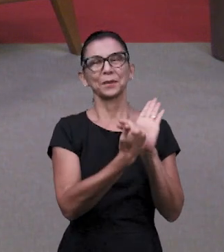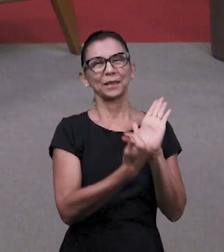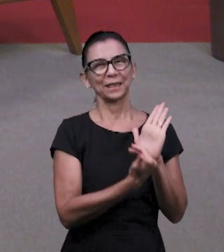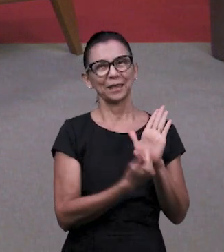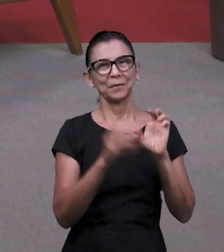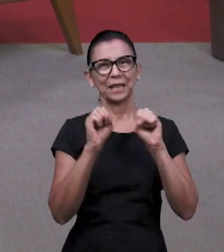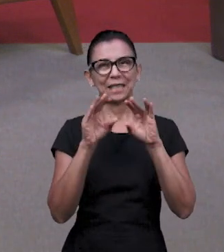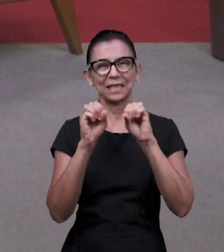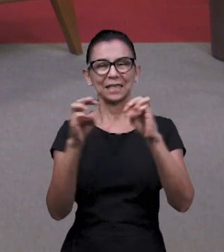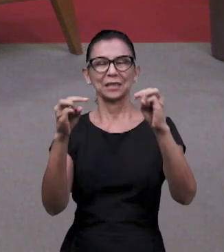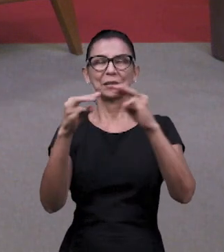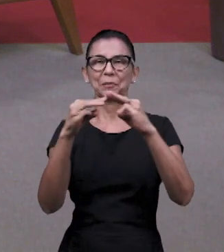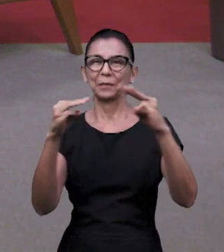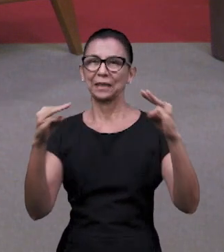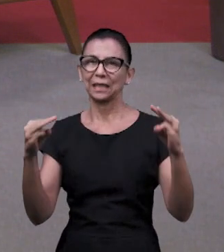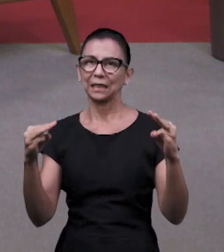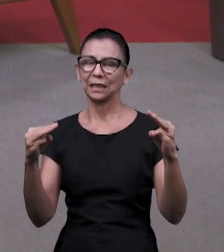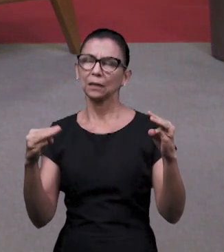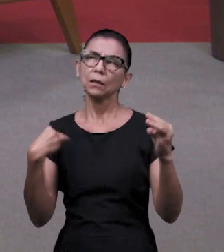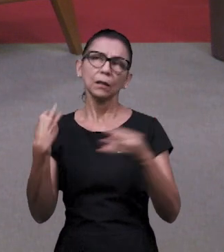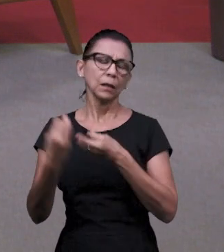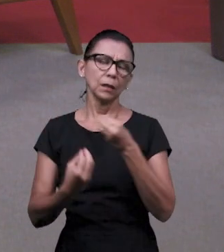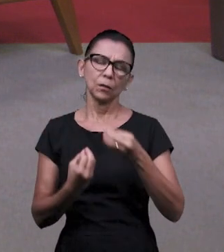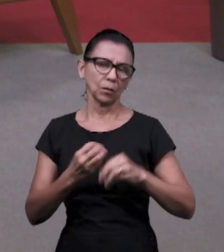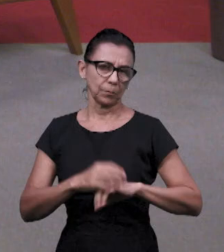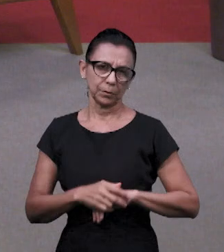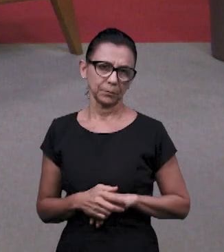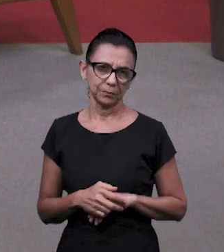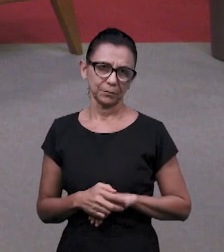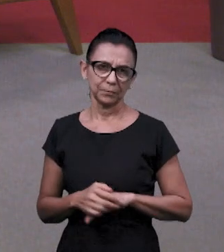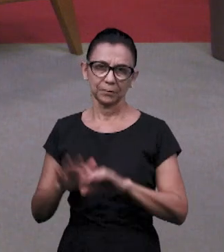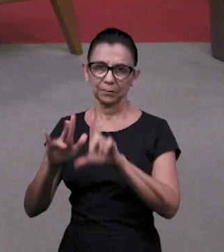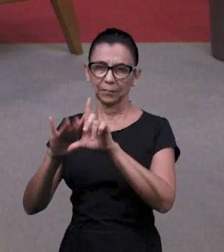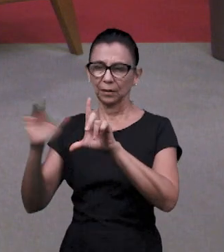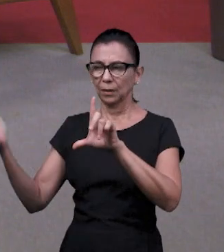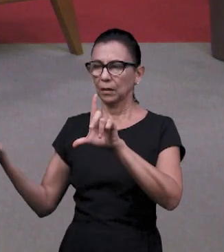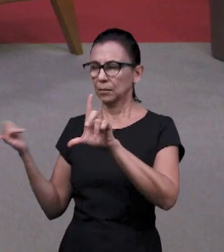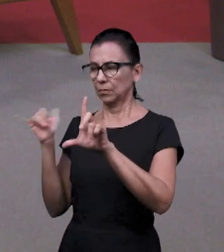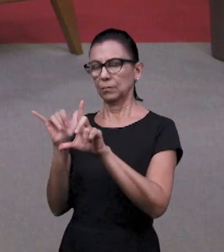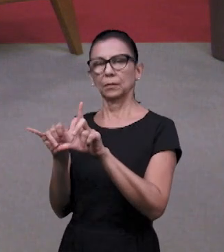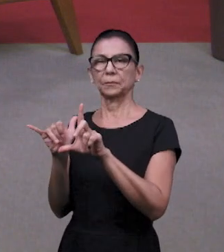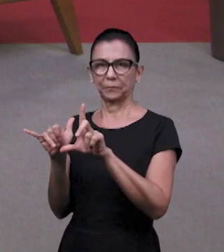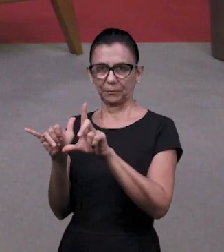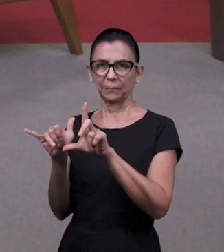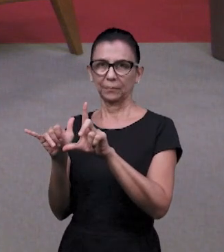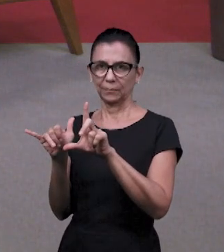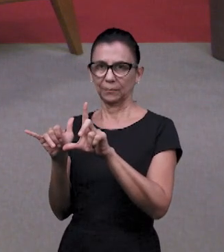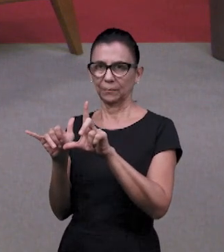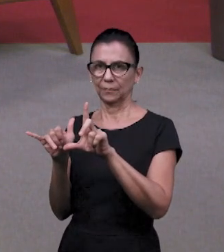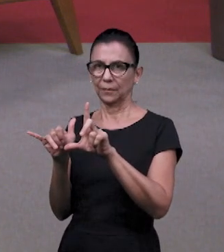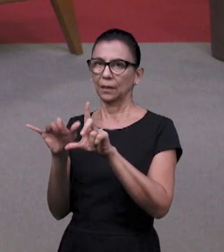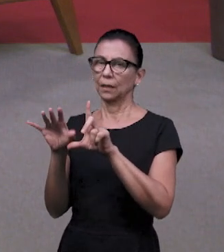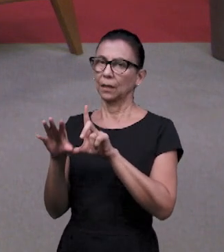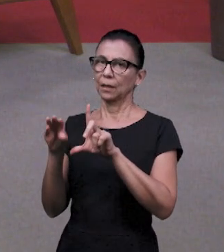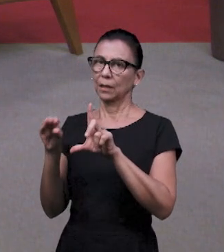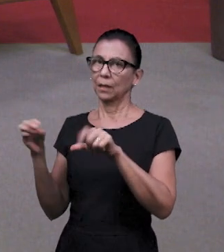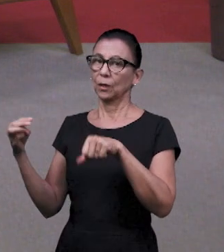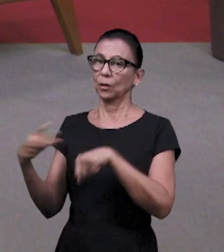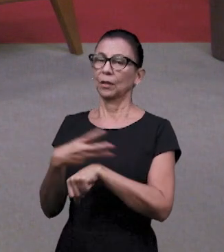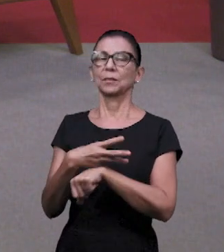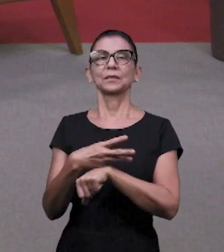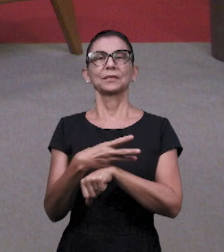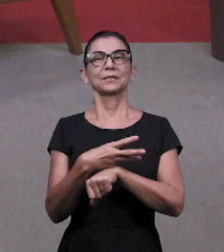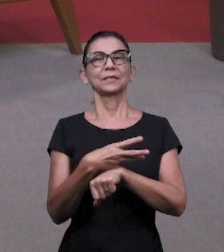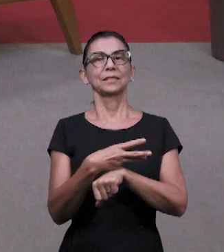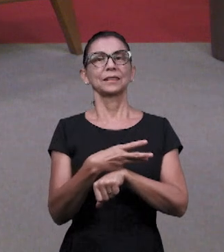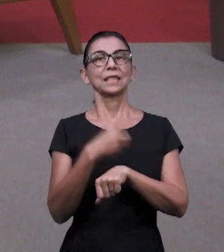Manaïm. Et de quelle manière? Quand vous allez pointer l'appareil photo de votre smartphone vers ce code, vous allez être dirigé vers